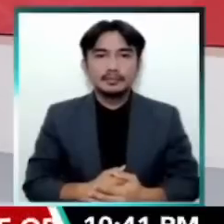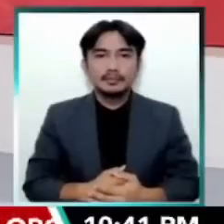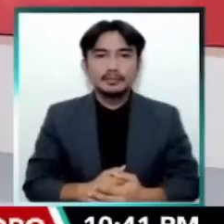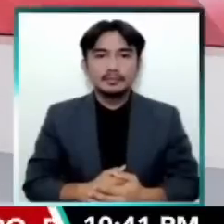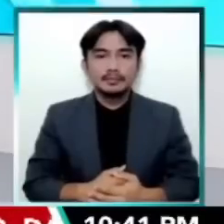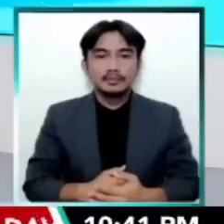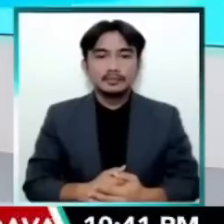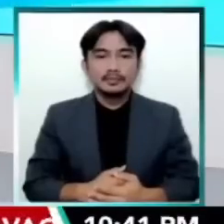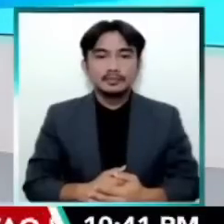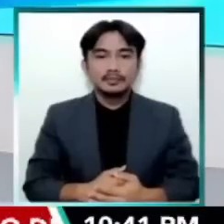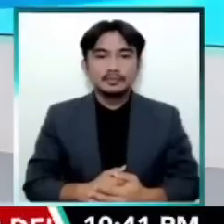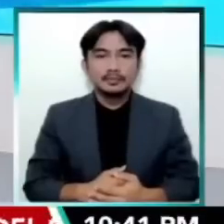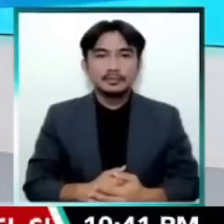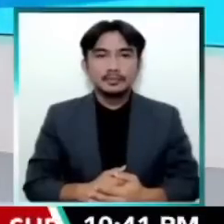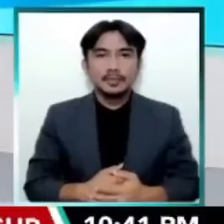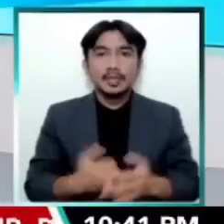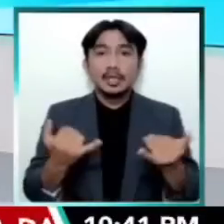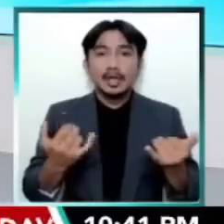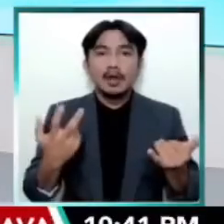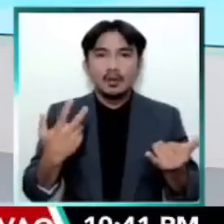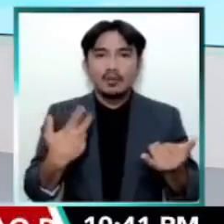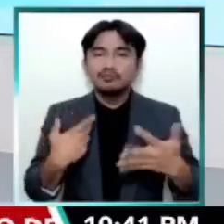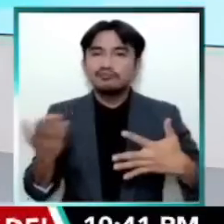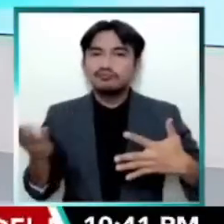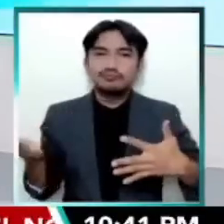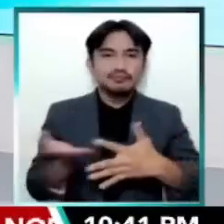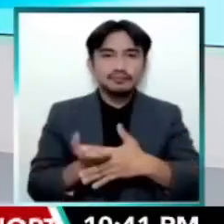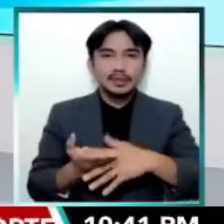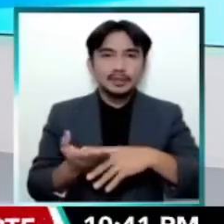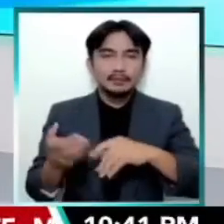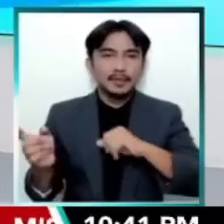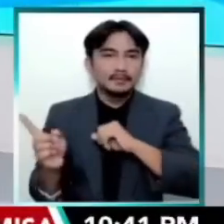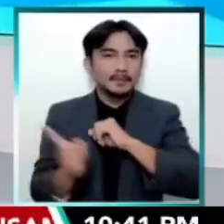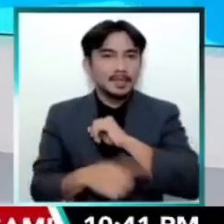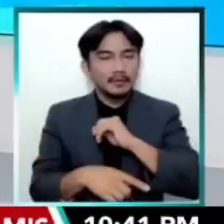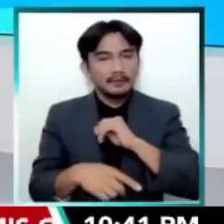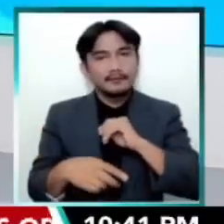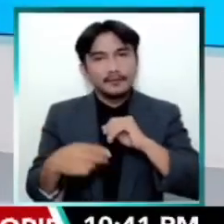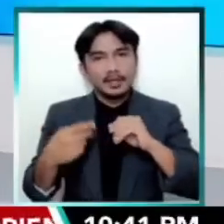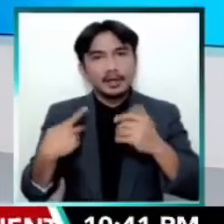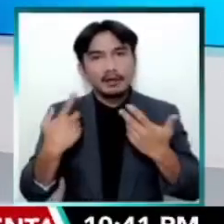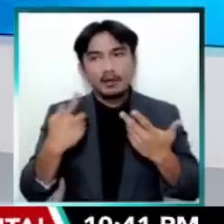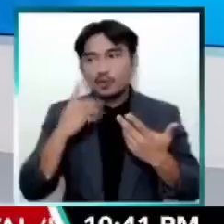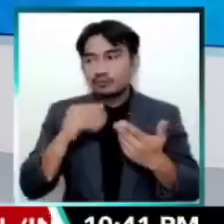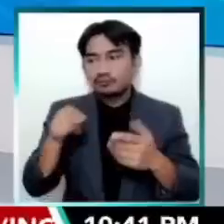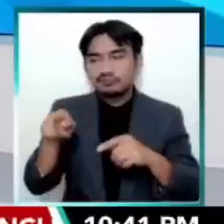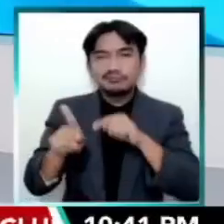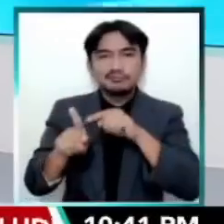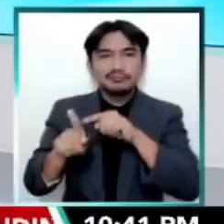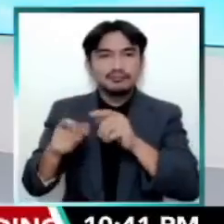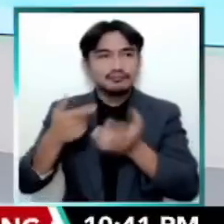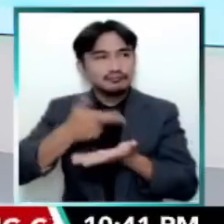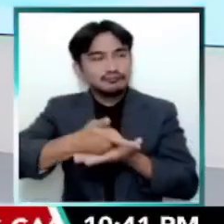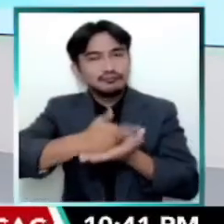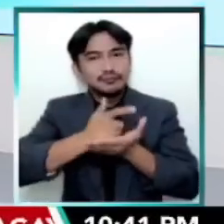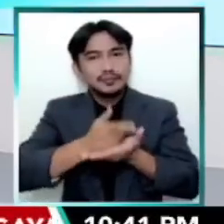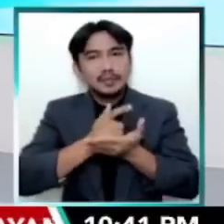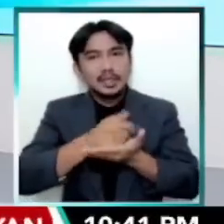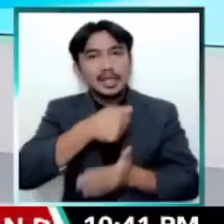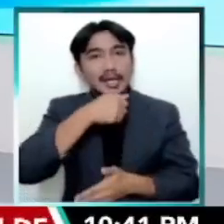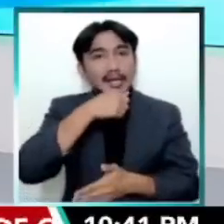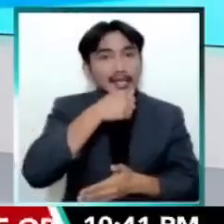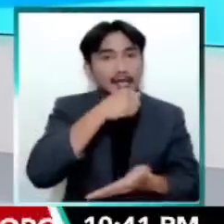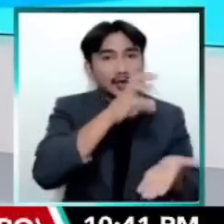Sinampahan na ng murder at iba pang kaso ang suspect sa pamamaril sa Ateneo de Manila University na ikinamatay ng dating mayor ng